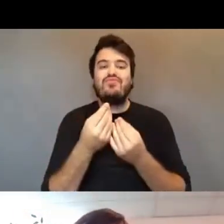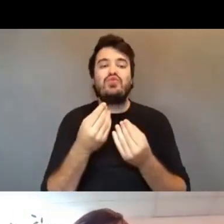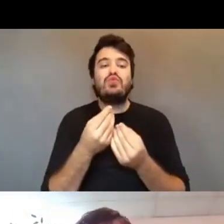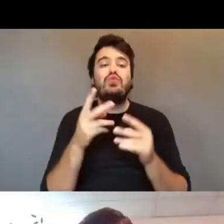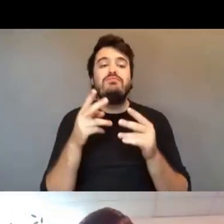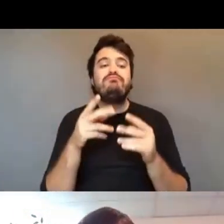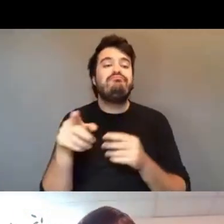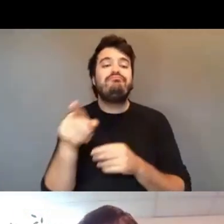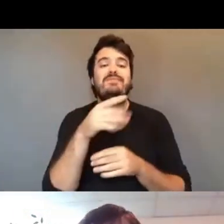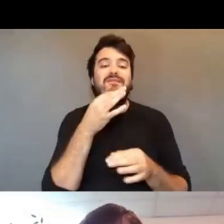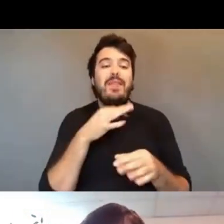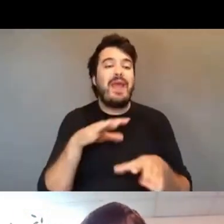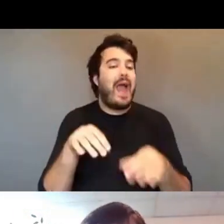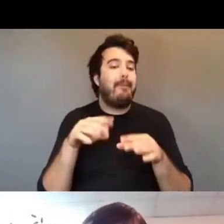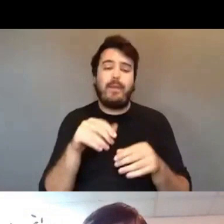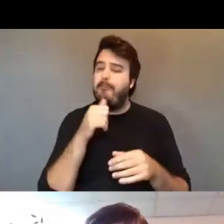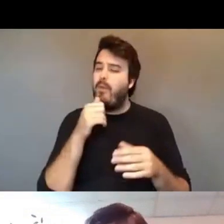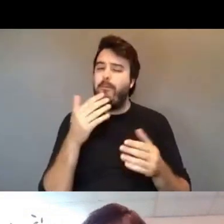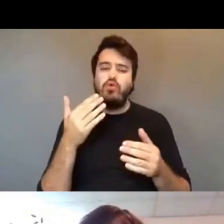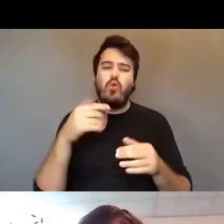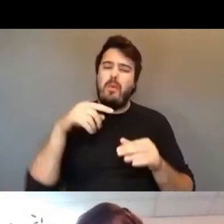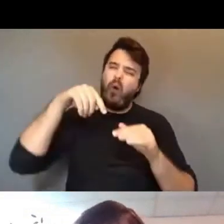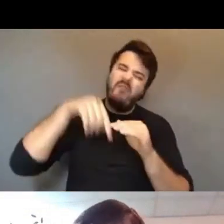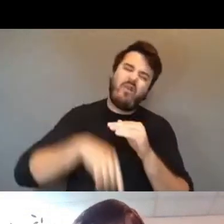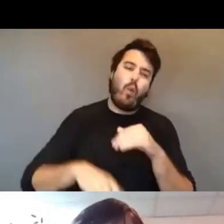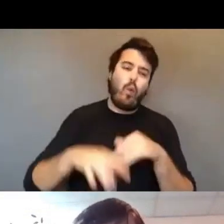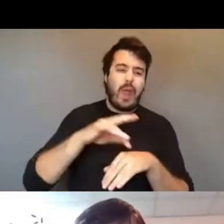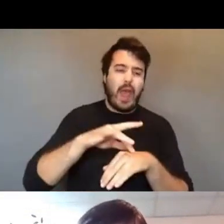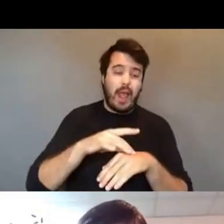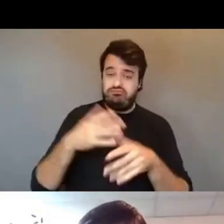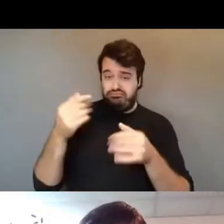fines herbes n'ont pas besoin de très creux de terre, c'est une